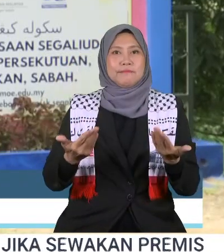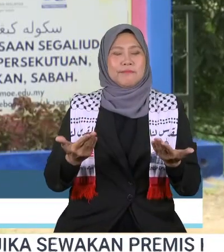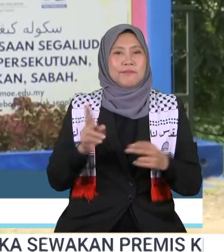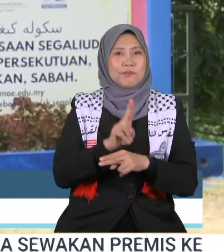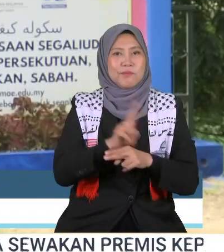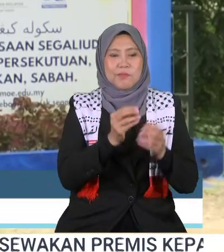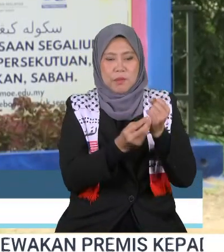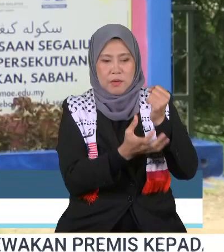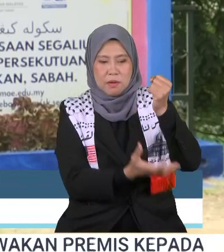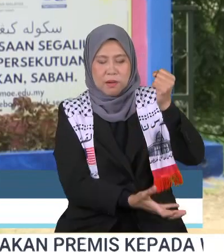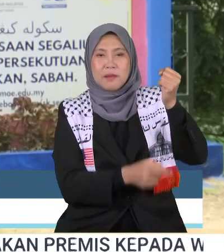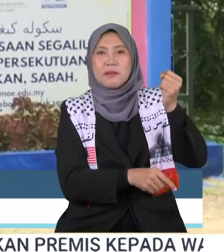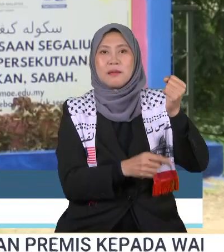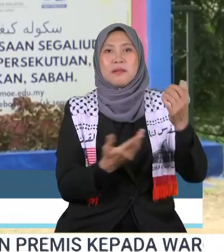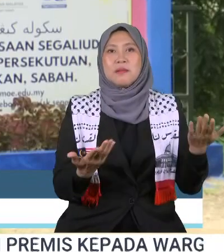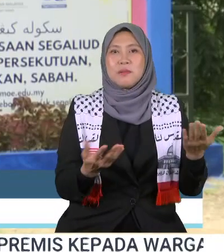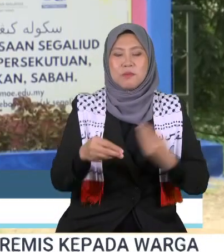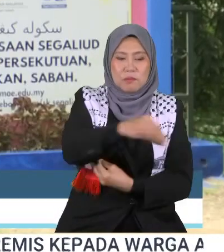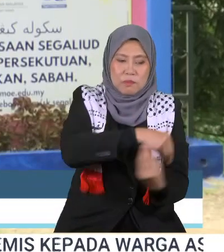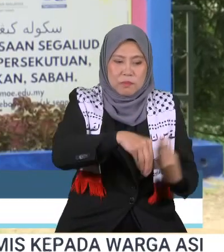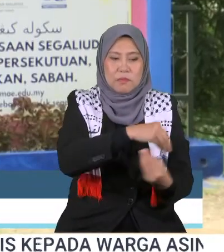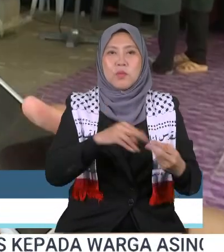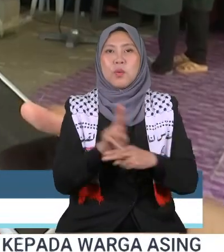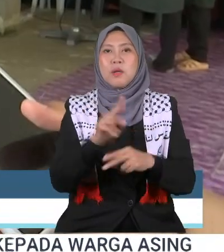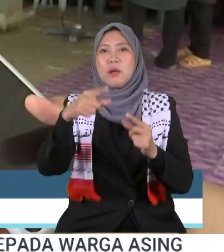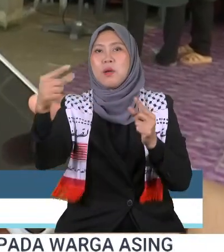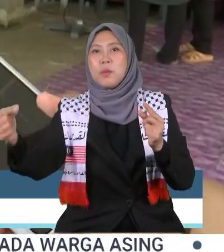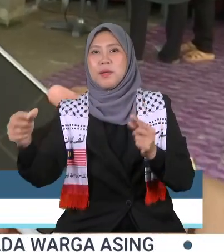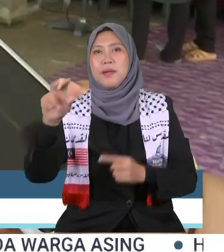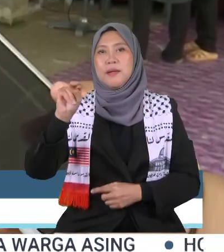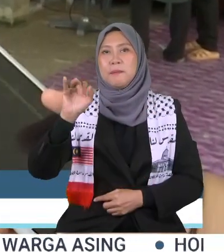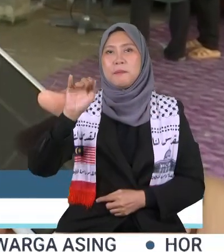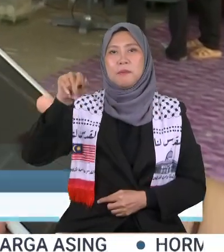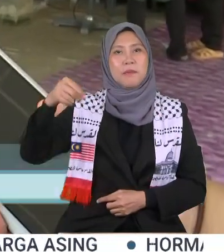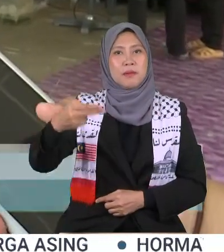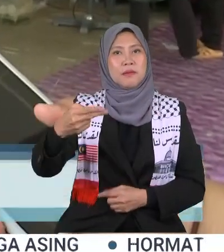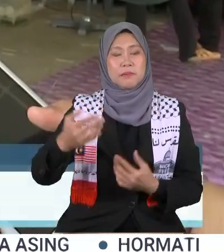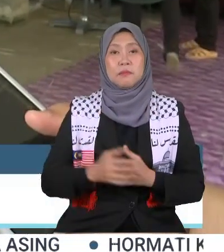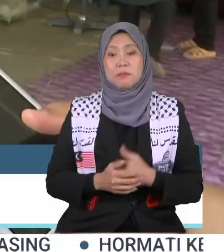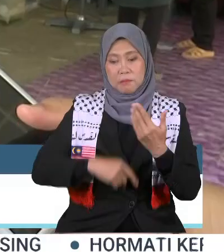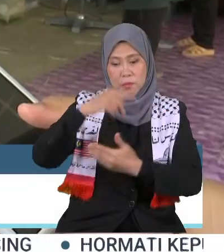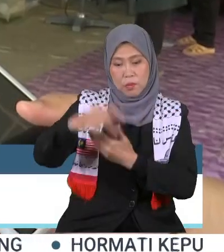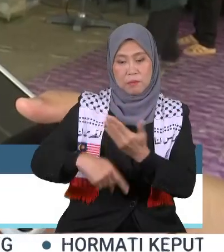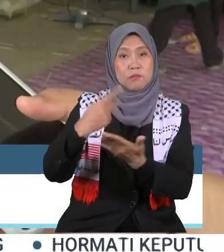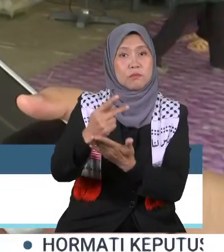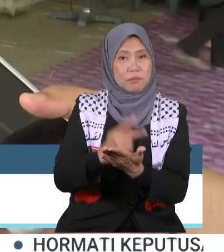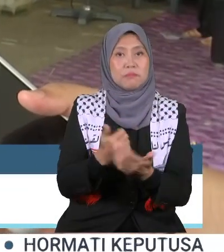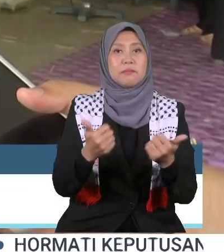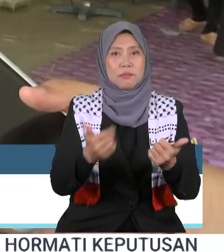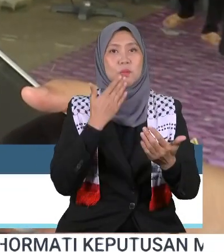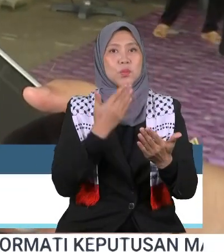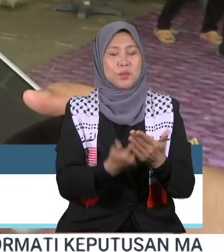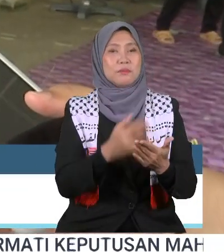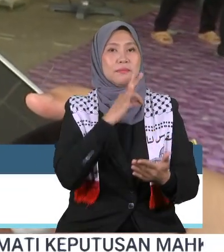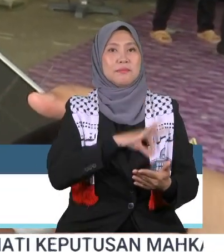untuk menjana pendapatan pakai melalui nipah itu. Program hari ini bagus, baik, sangat baiklah pada